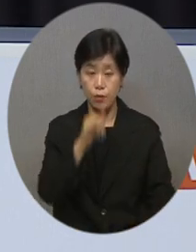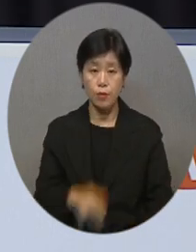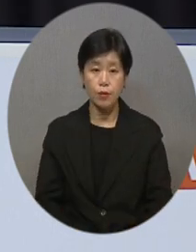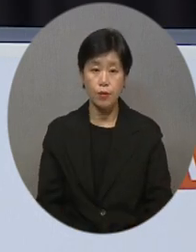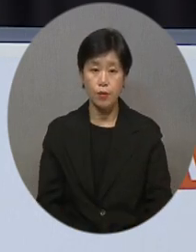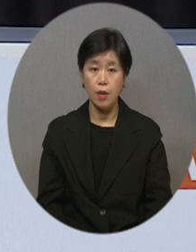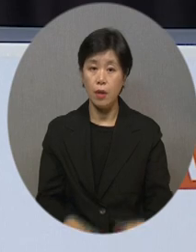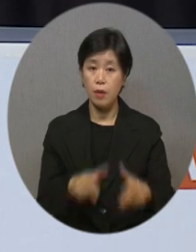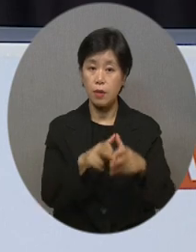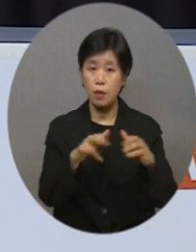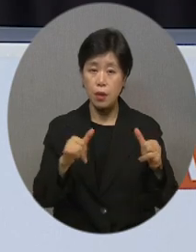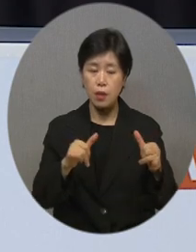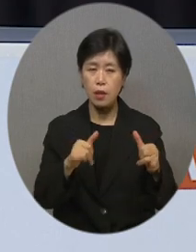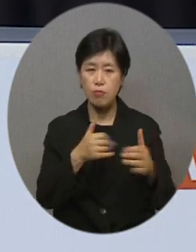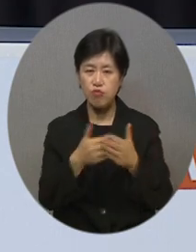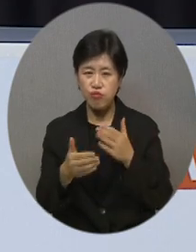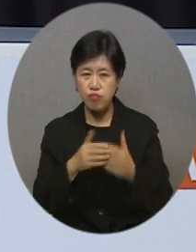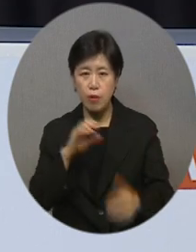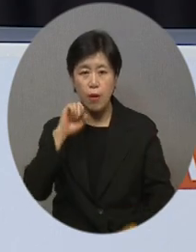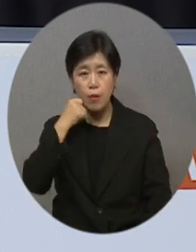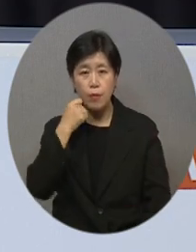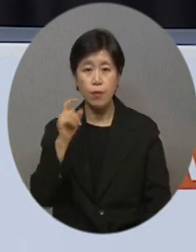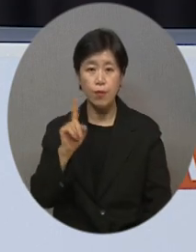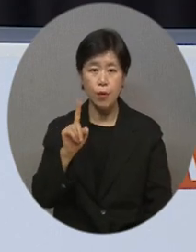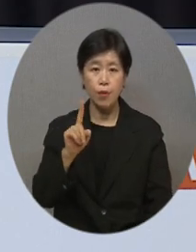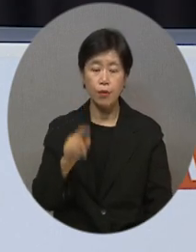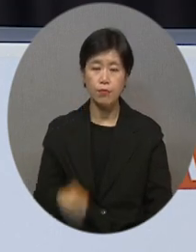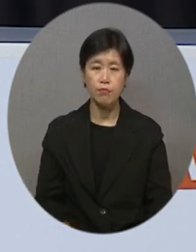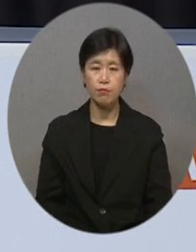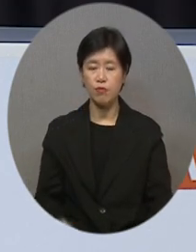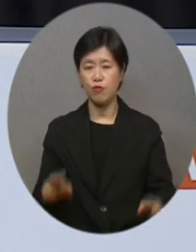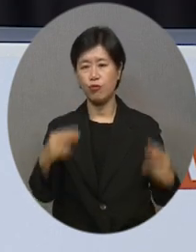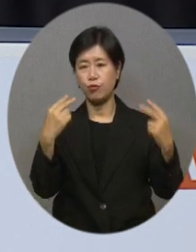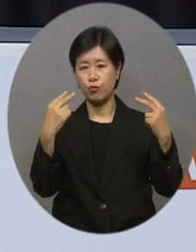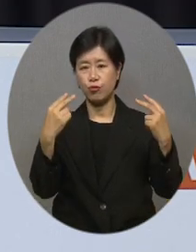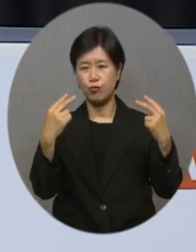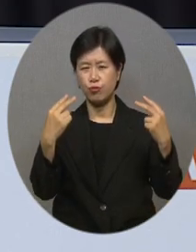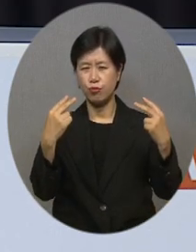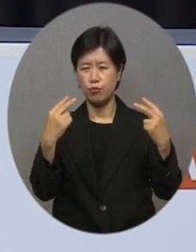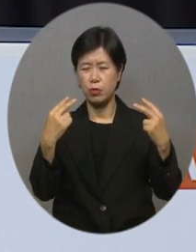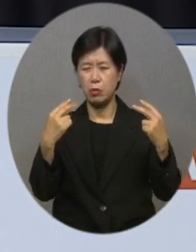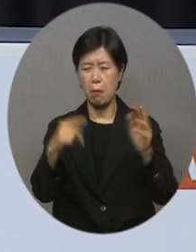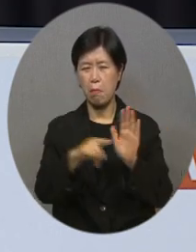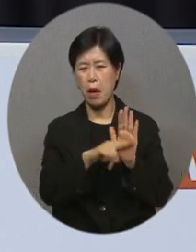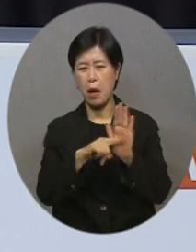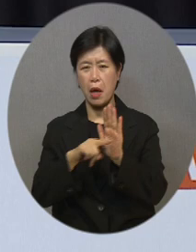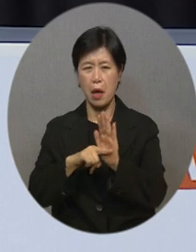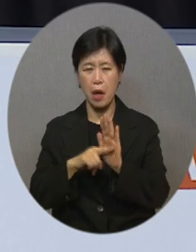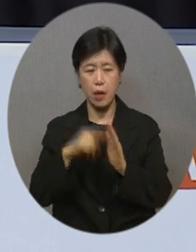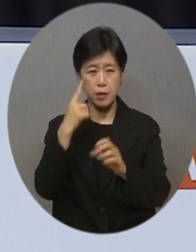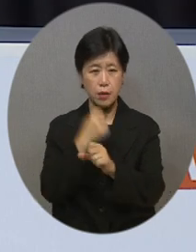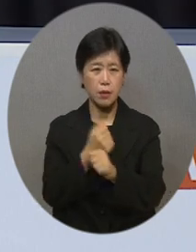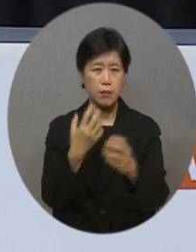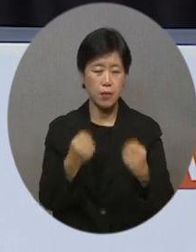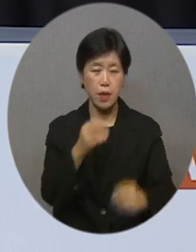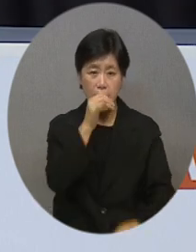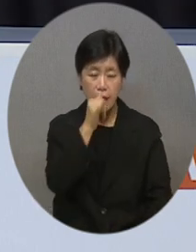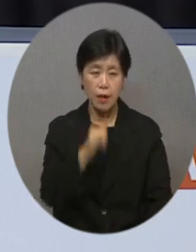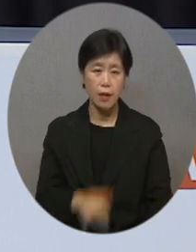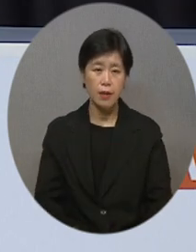장애인들이 겪는 어려움 중에 하나가 주변의 시선, 일종의 부정적인 편견입니다.